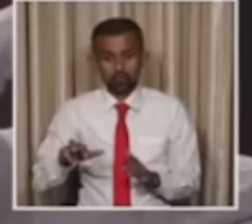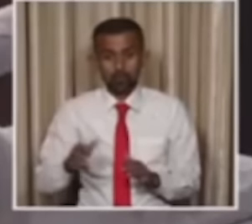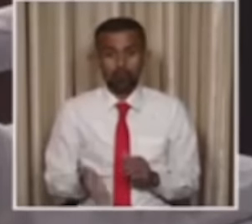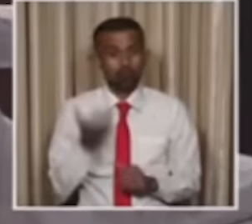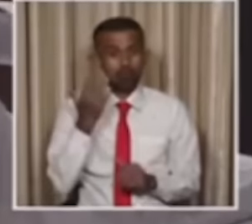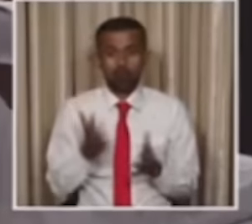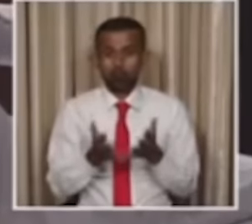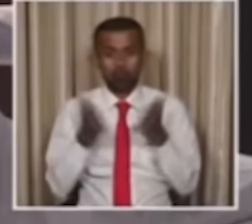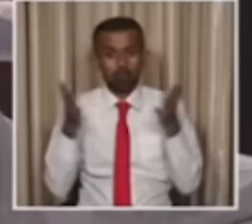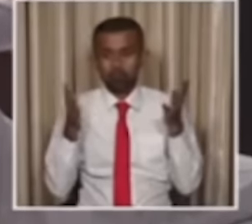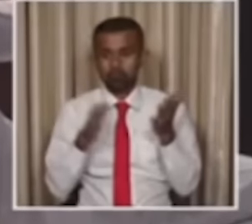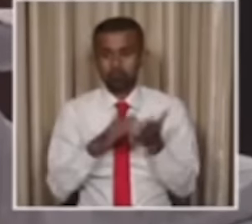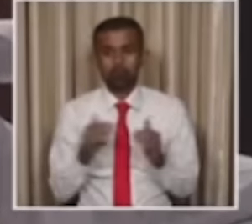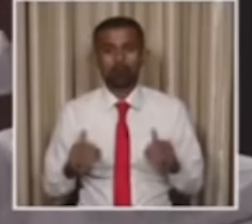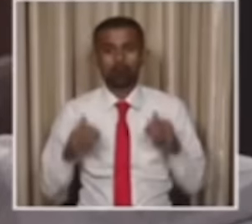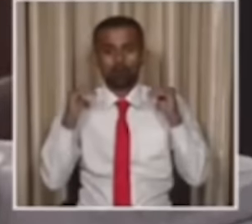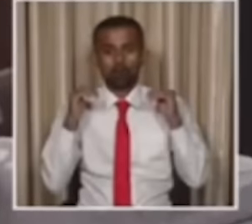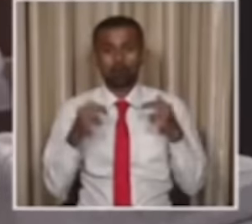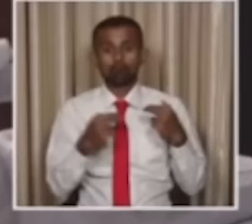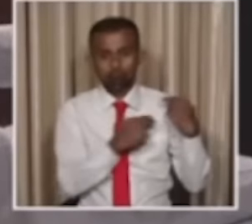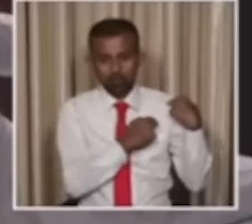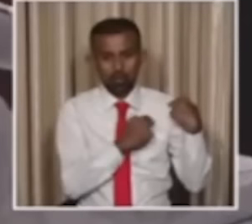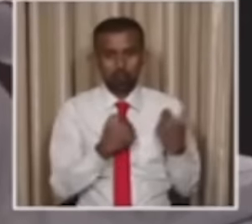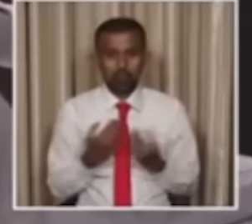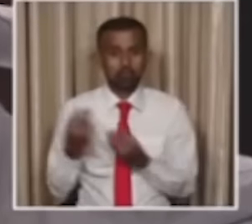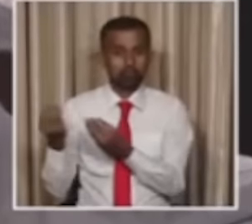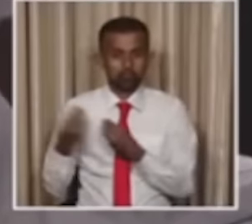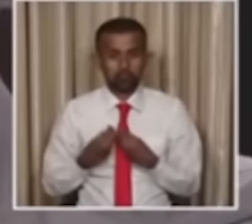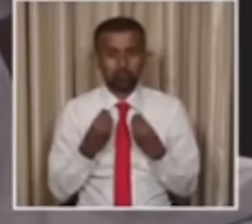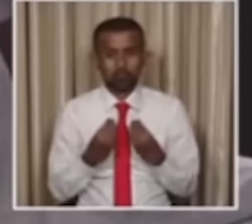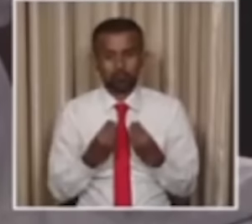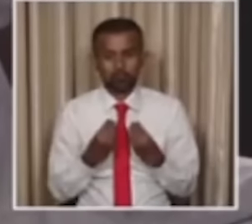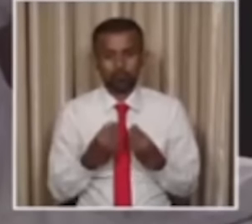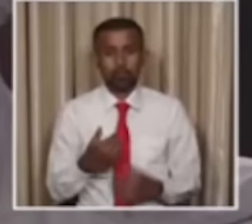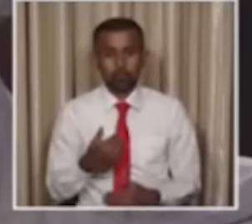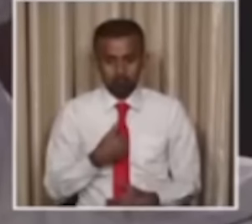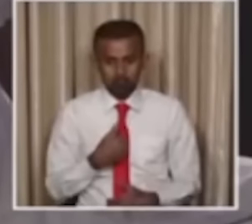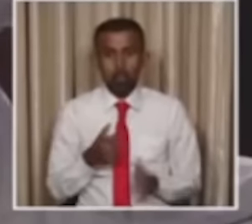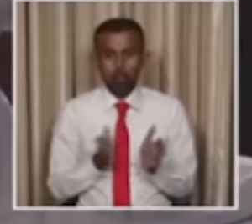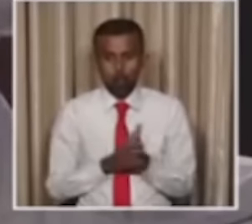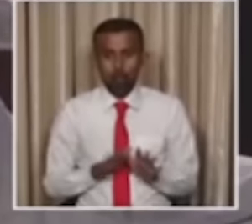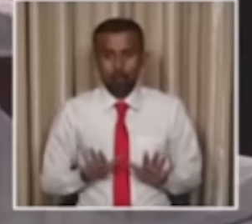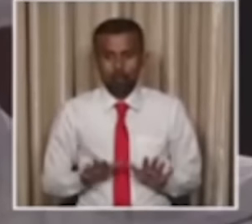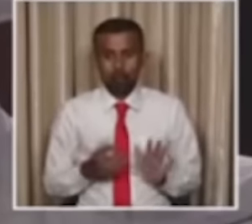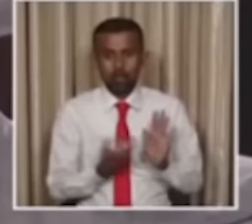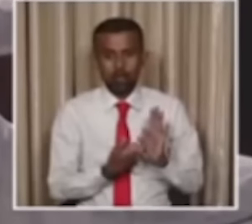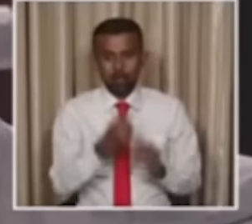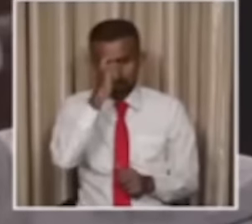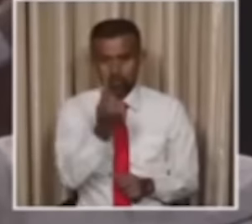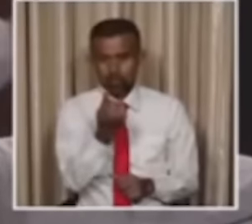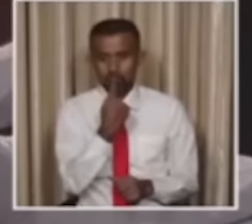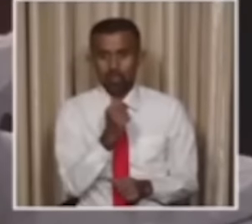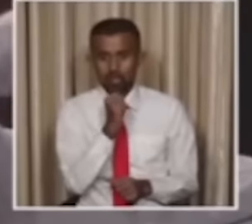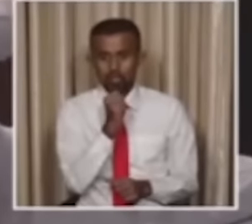නිසා ඉතාමත් පෑදලිව වගකීමක් ඇතුව අපි මේක ගෙන්න ගත්තේ ඒ අයට. මොකද මමත් එදා කොමිටියේදී රාව් ෆකීම් මැමතුමා කිව්ව එක